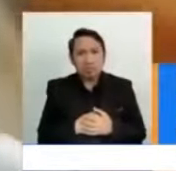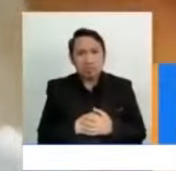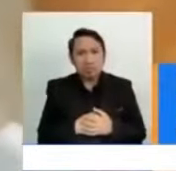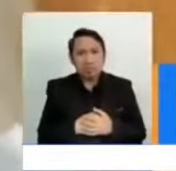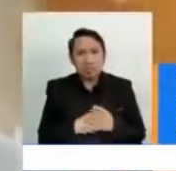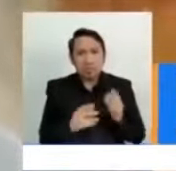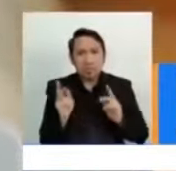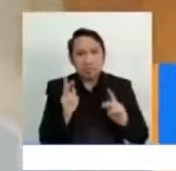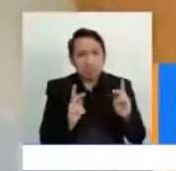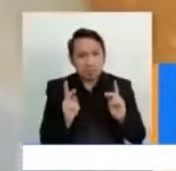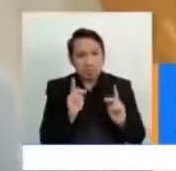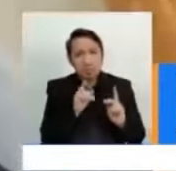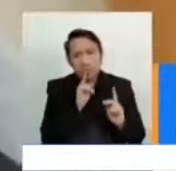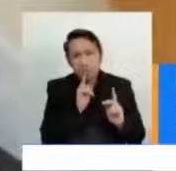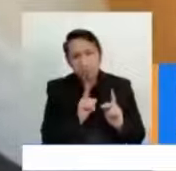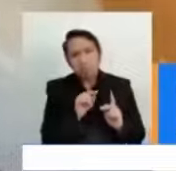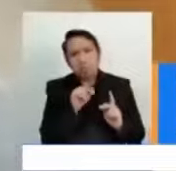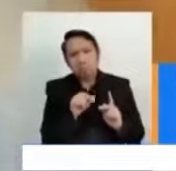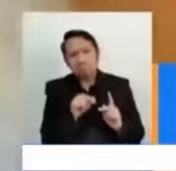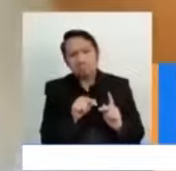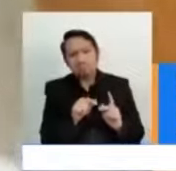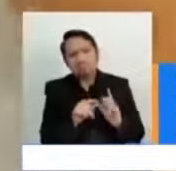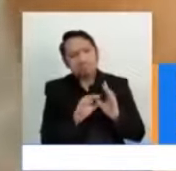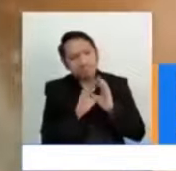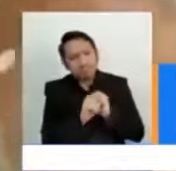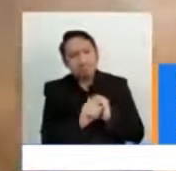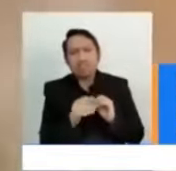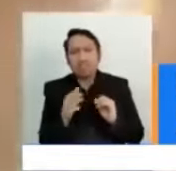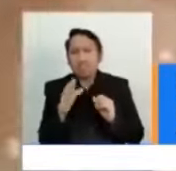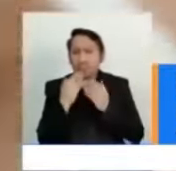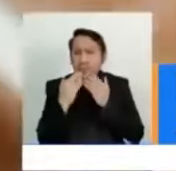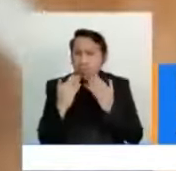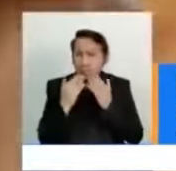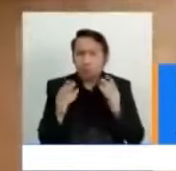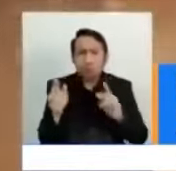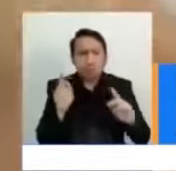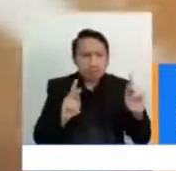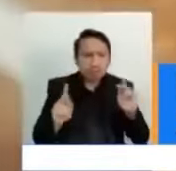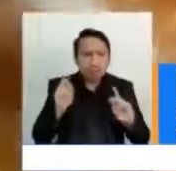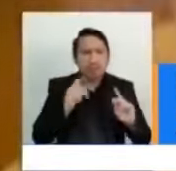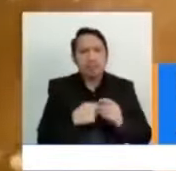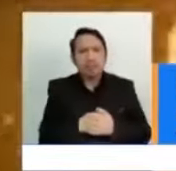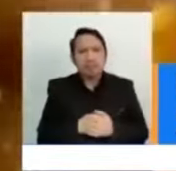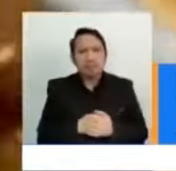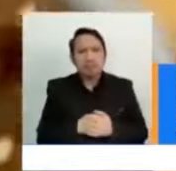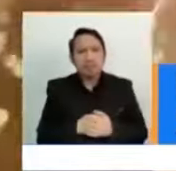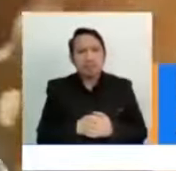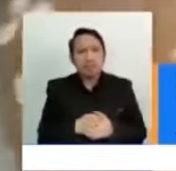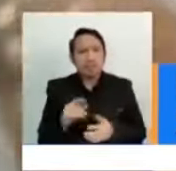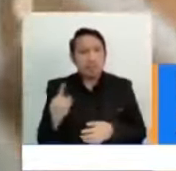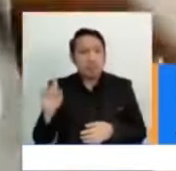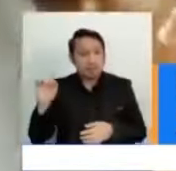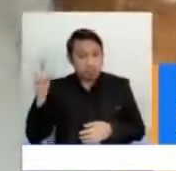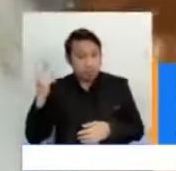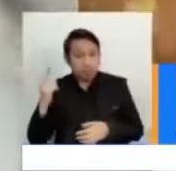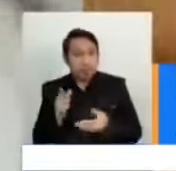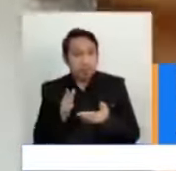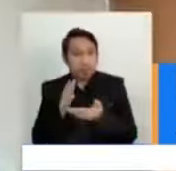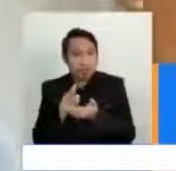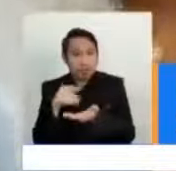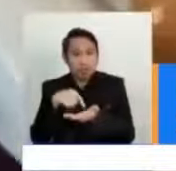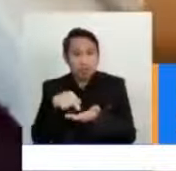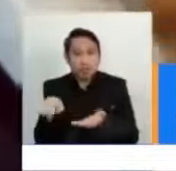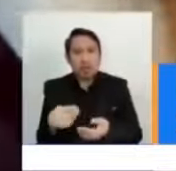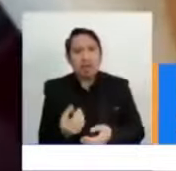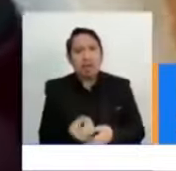yung aking paninda. Kaya maraming salamat. So speaking nung kaninang, yung una, sa first station tayo, magbabayad muna. Oo. Magkano naman tong overload